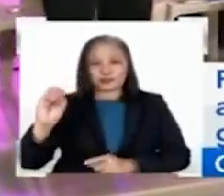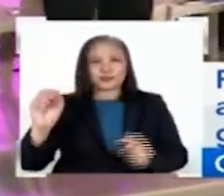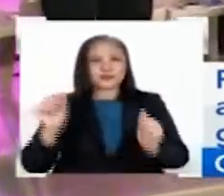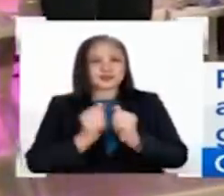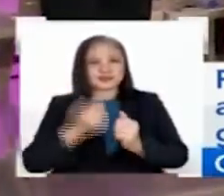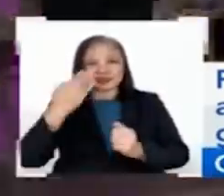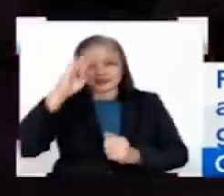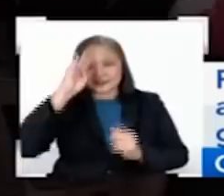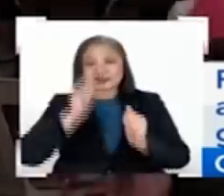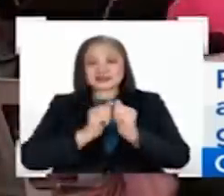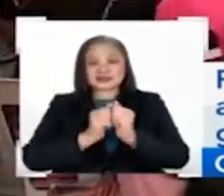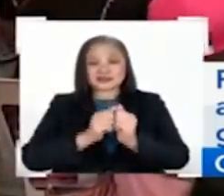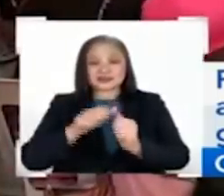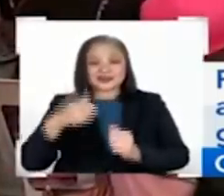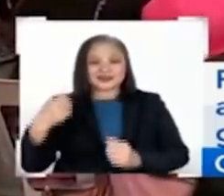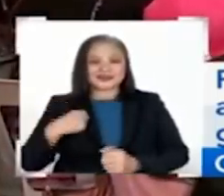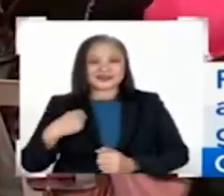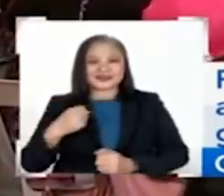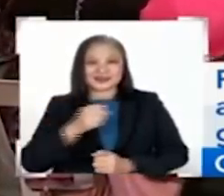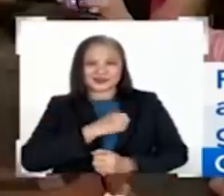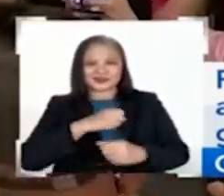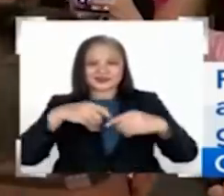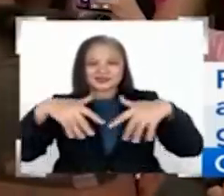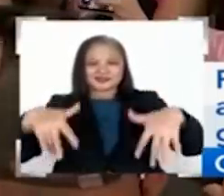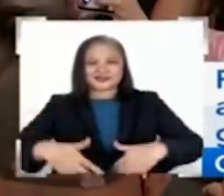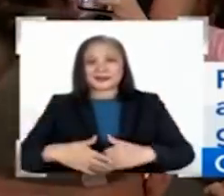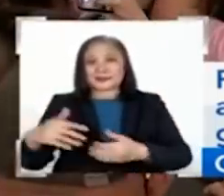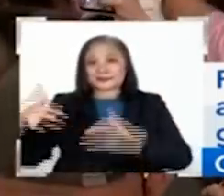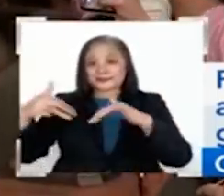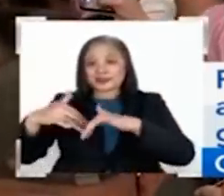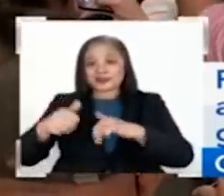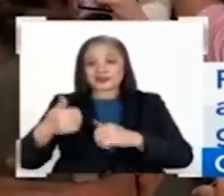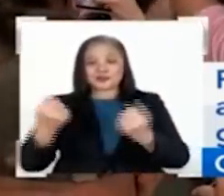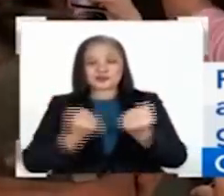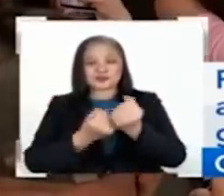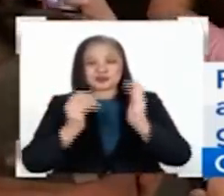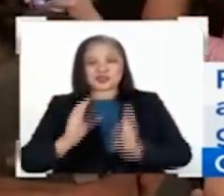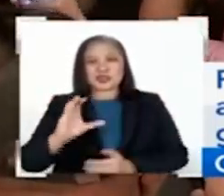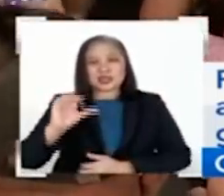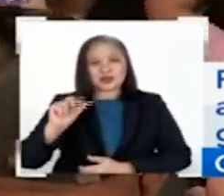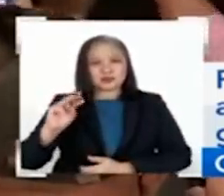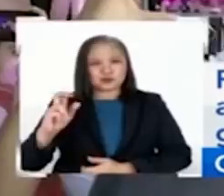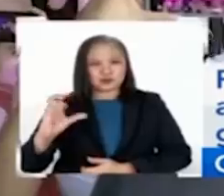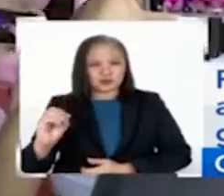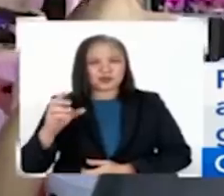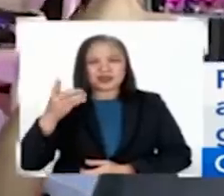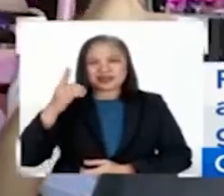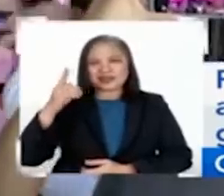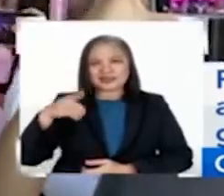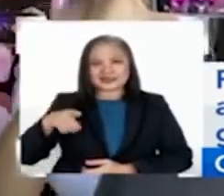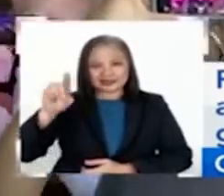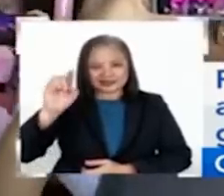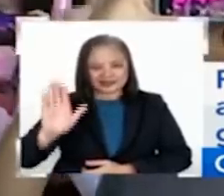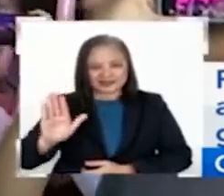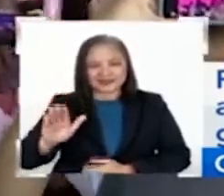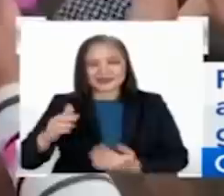senatorial candidates. Nakipagkita muna sila sa mga taga-suporta sa Carmona, Dasmariñas, Noveleta, Silang at